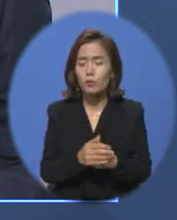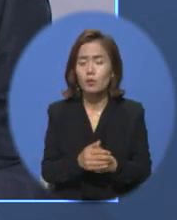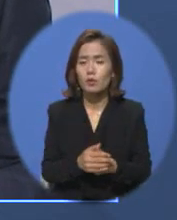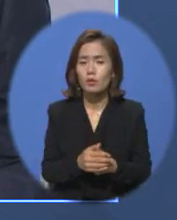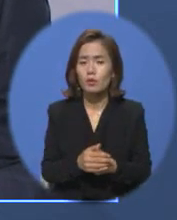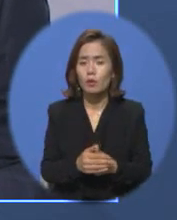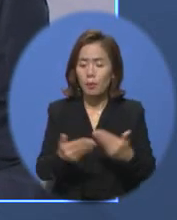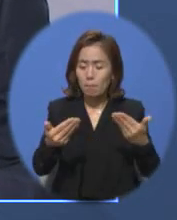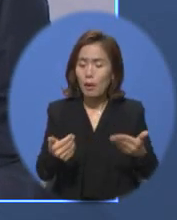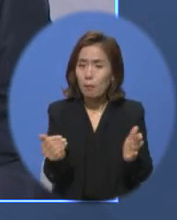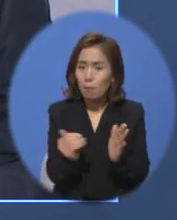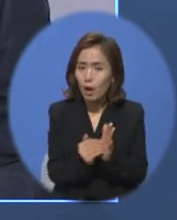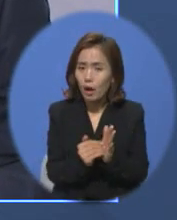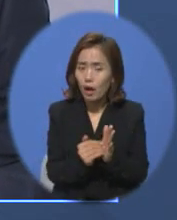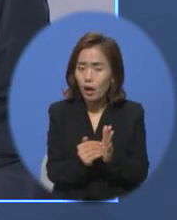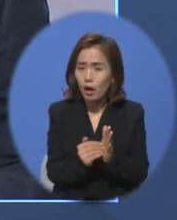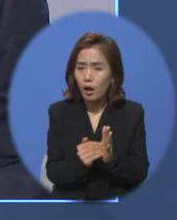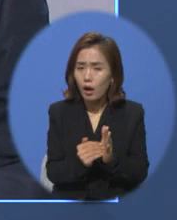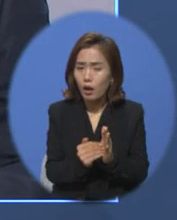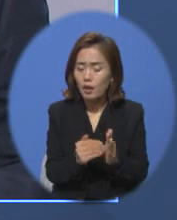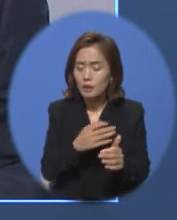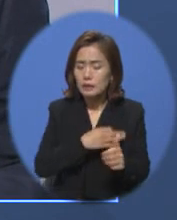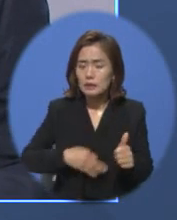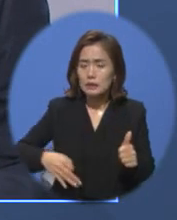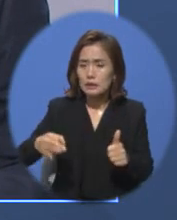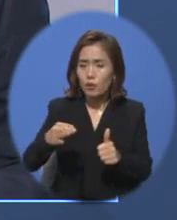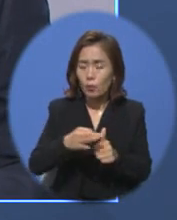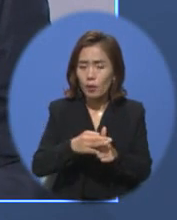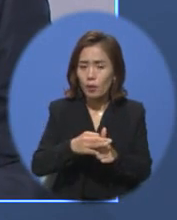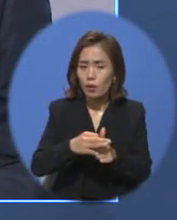받을자격이생기면 국가